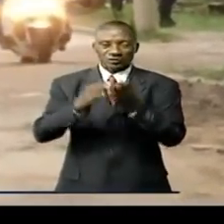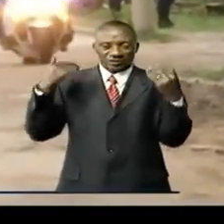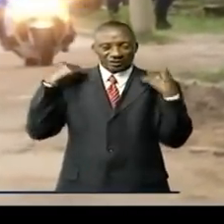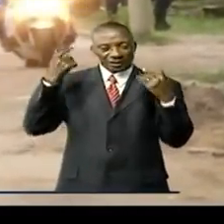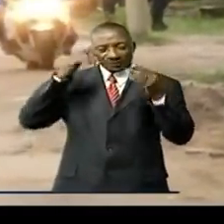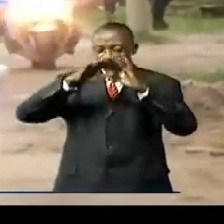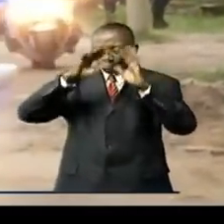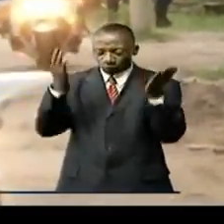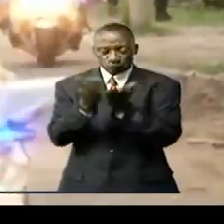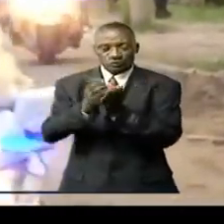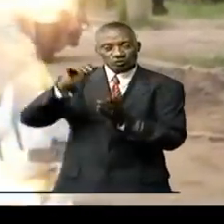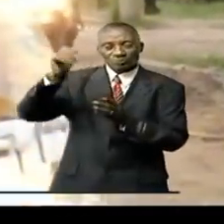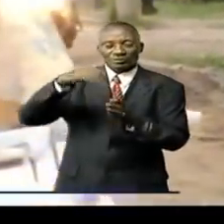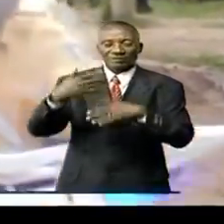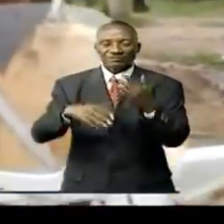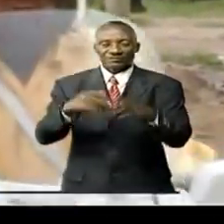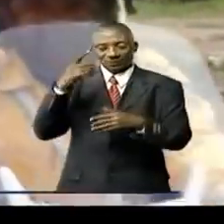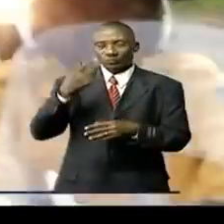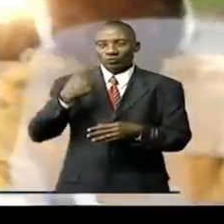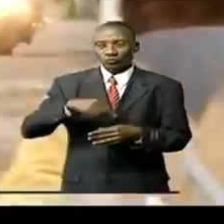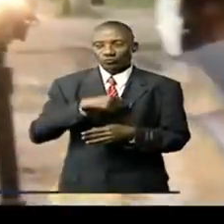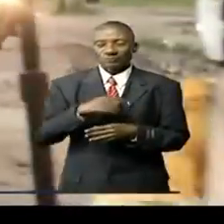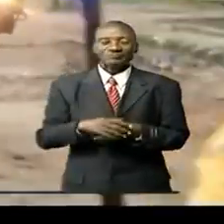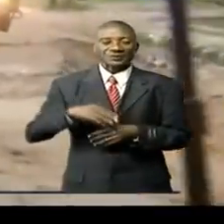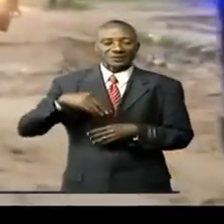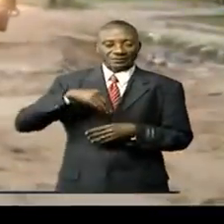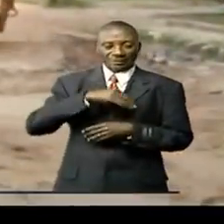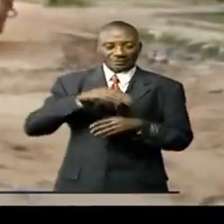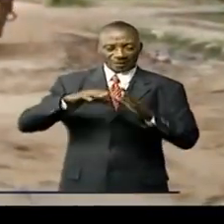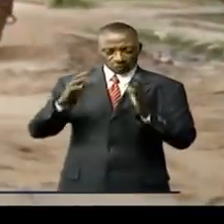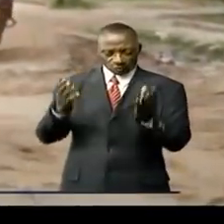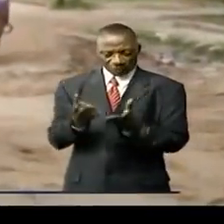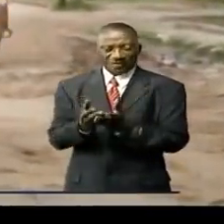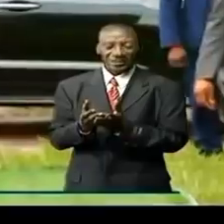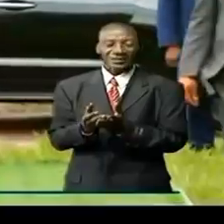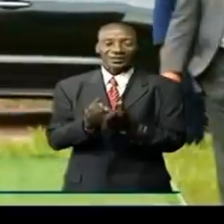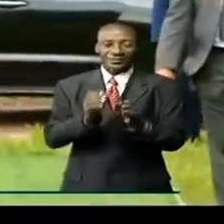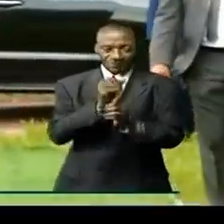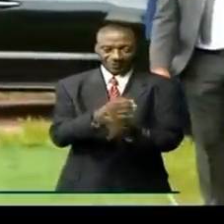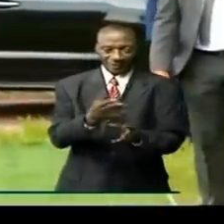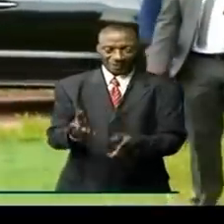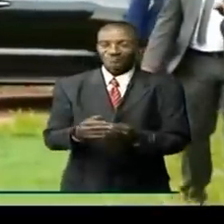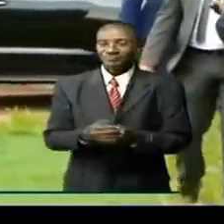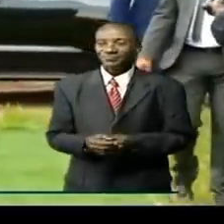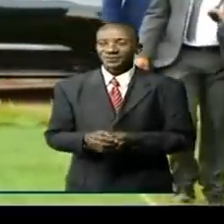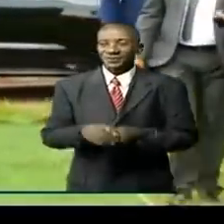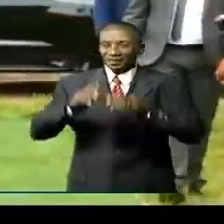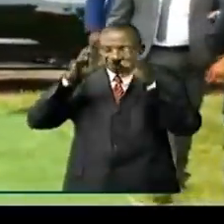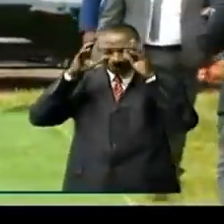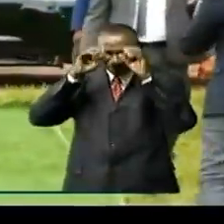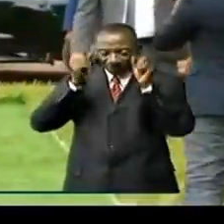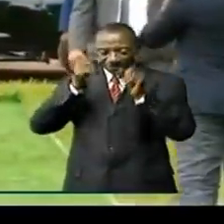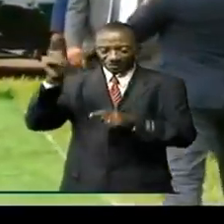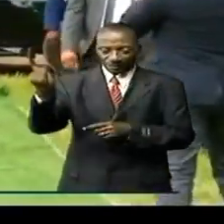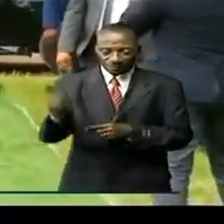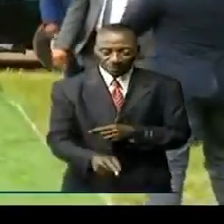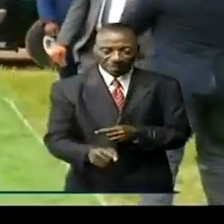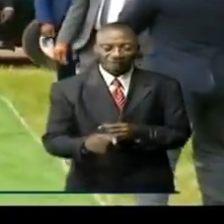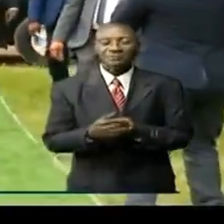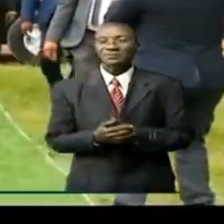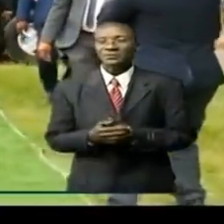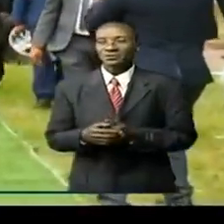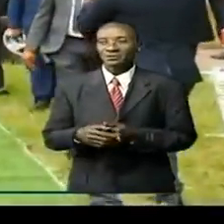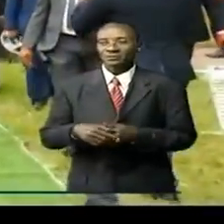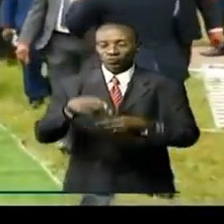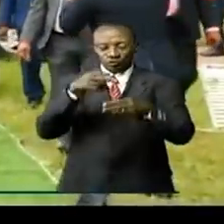Fervent croyant et membre de cette communauté, le chef de l'État, Félix-Antoine Tshisekedi Tshilombo, Bible en main, a honoré Accent Timongo 2021 de